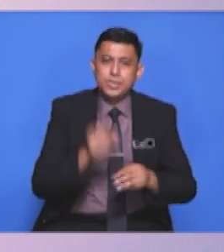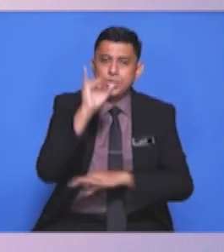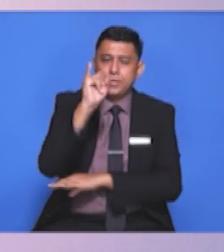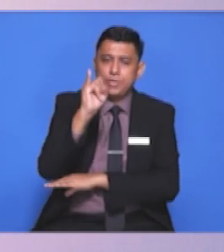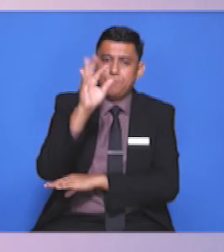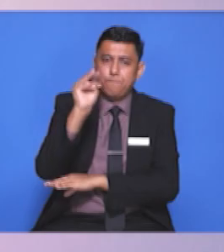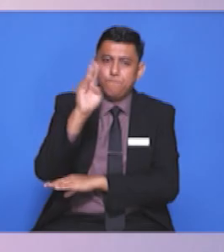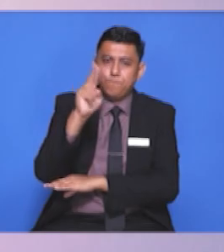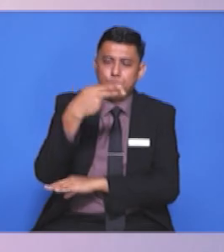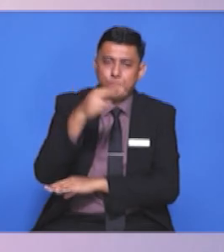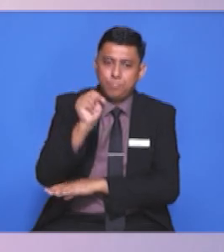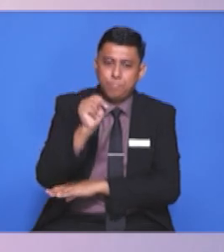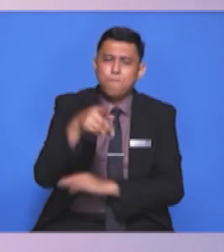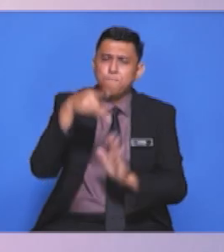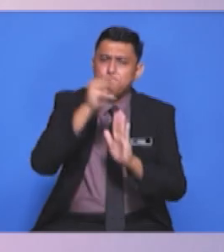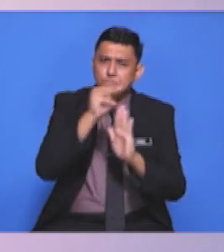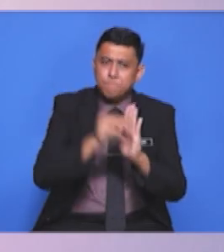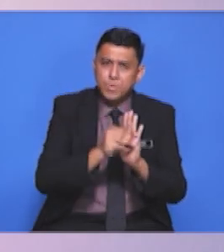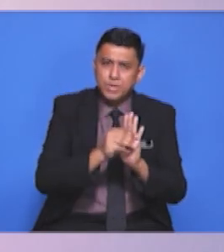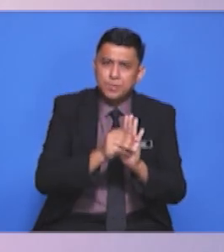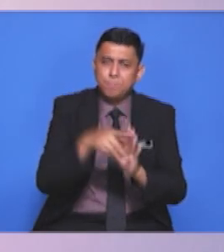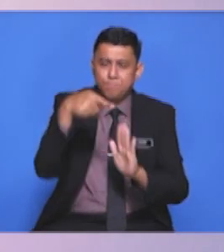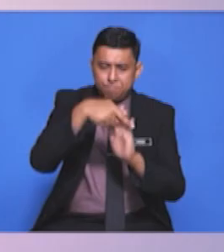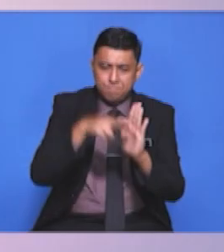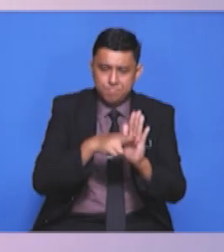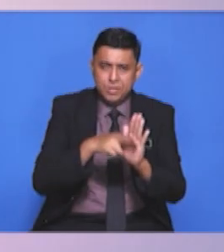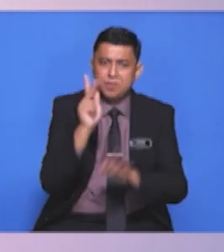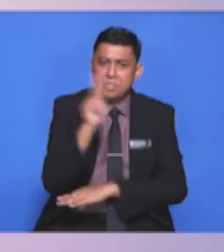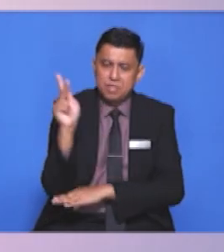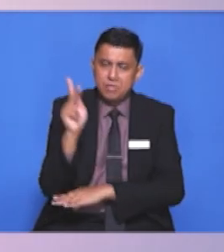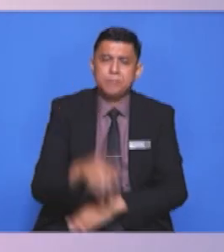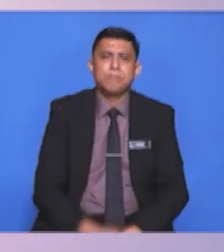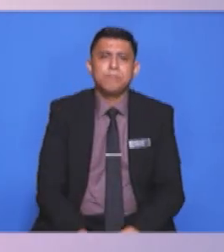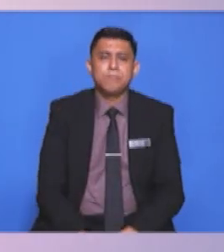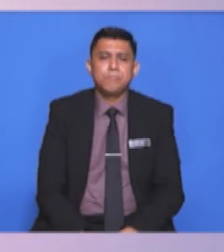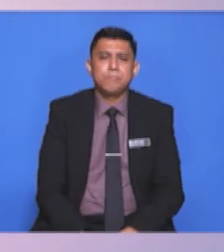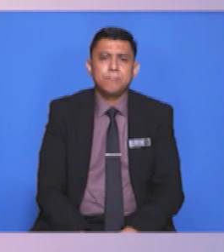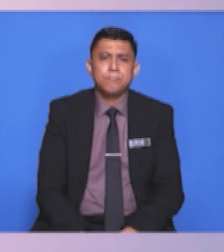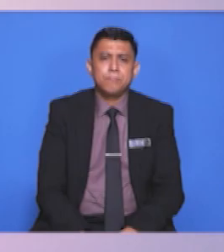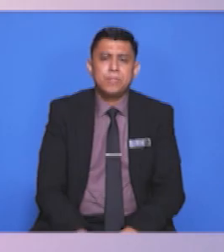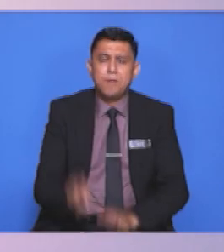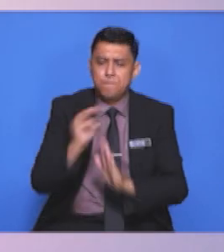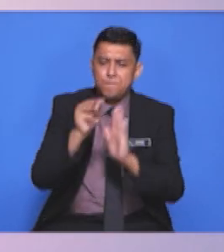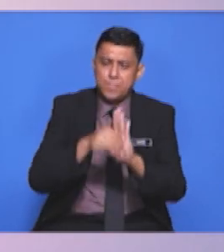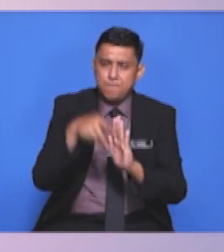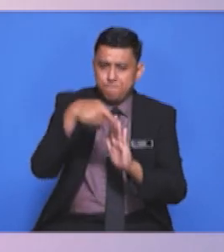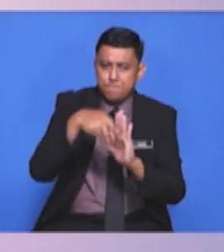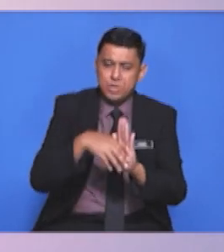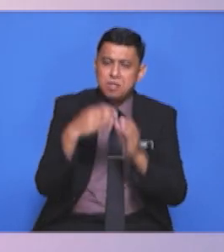update-an memperkan contoh kesalahan lain adalah seperti mempercepatkan